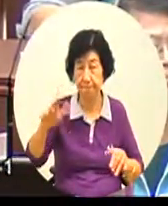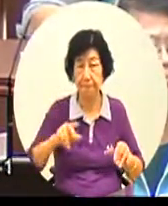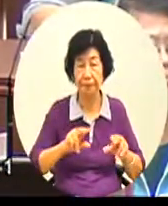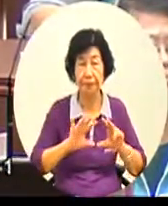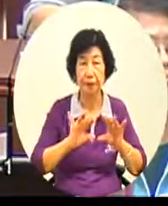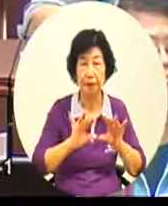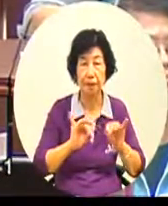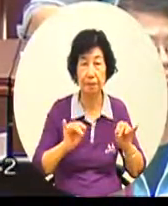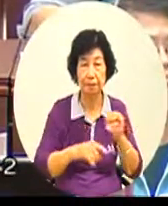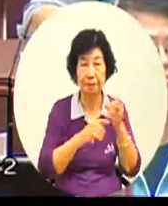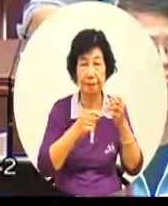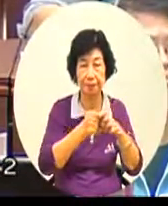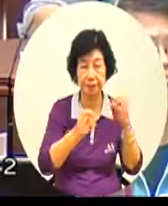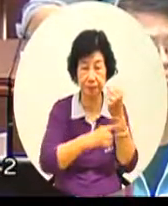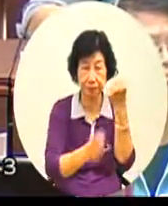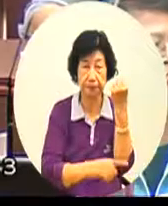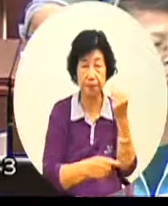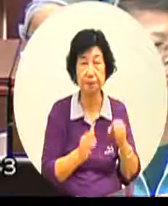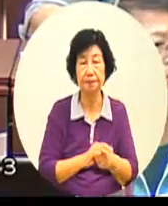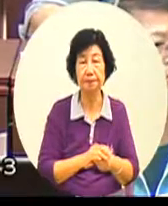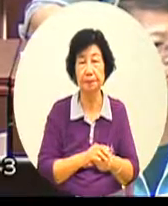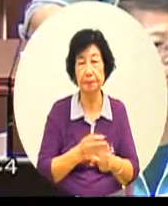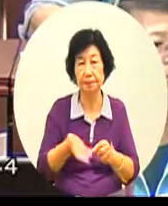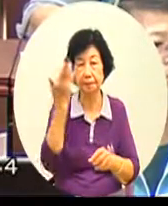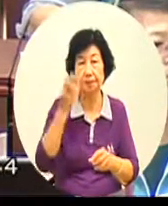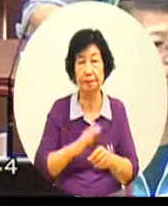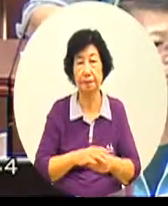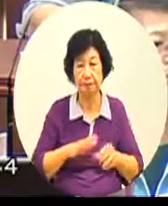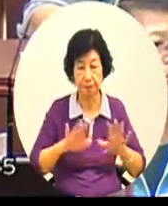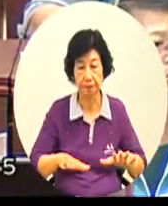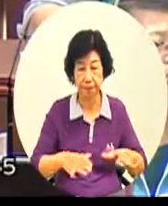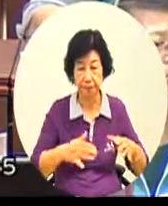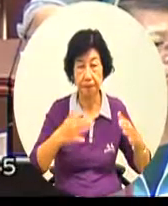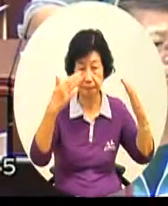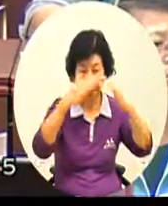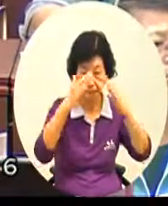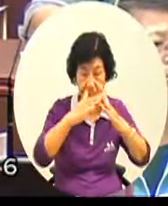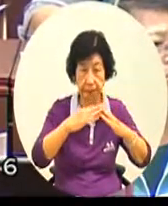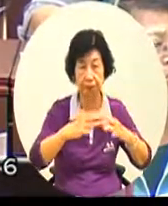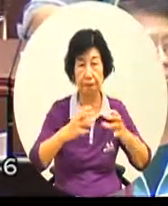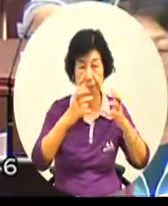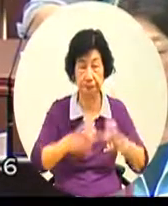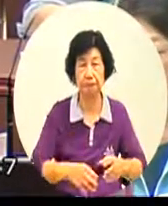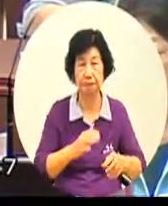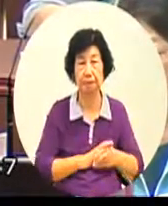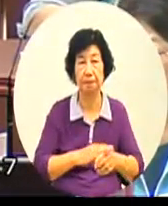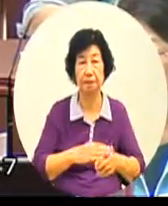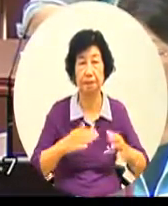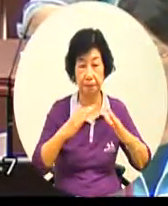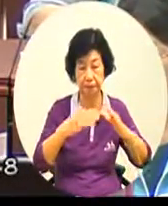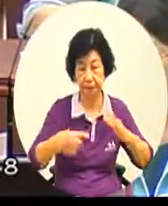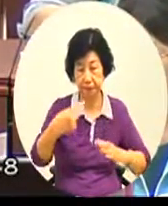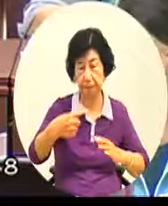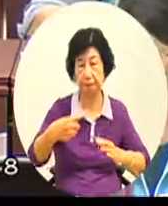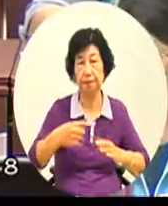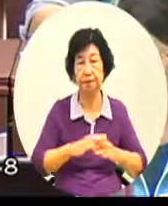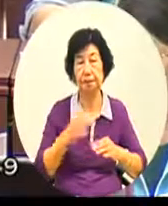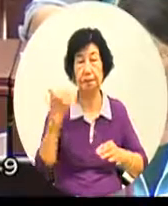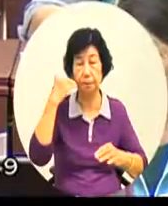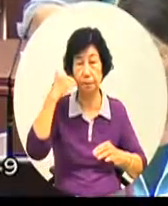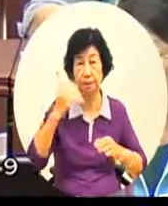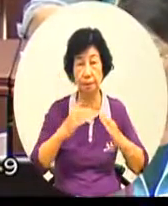长辈，我们都会希望是在一楼，所以它的闲置出来的校舍如果是在二楼以上的楼层，那要不然就是不